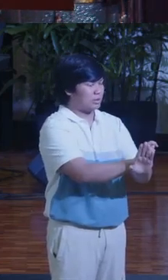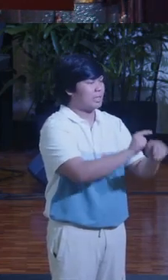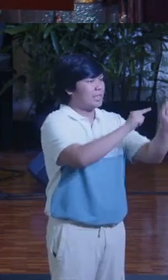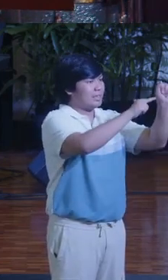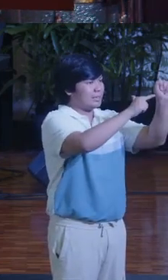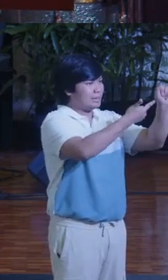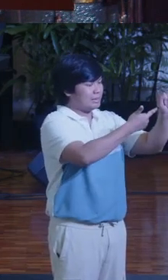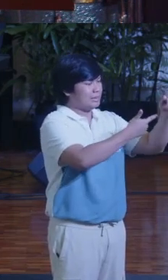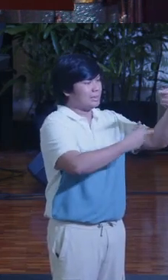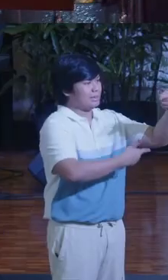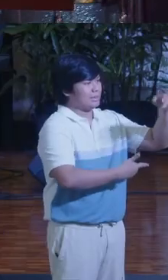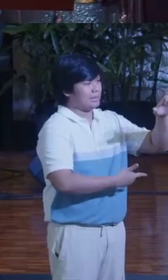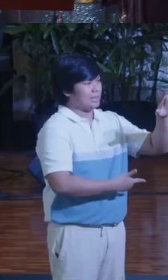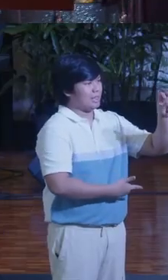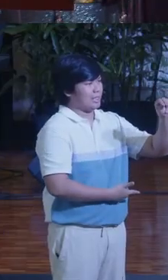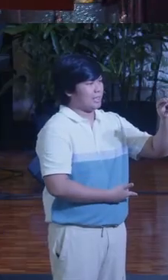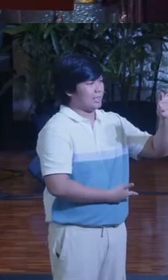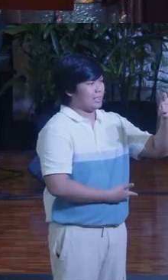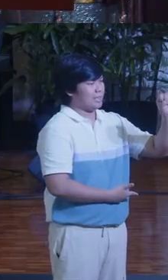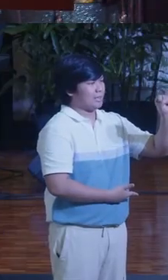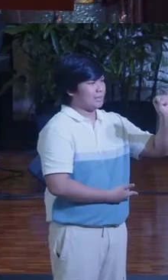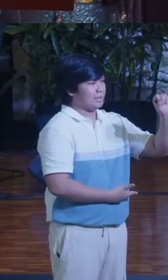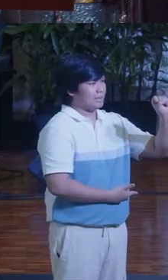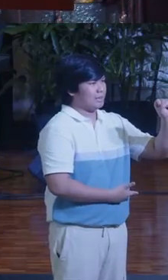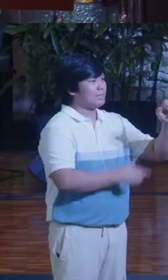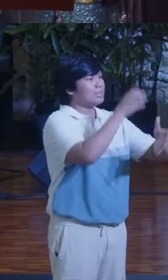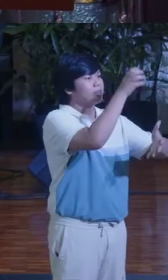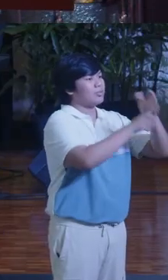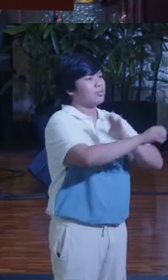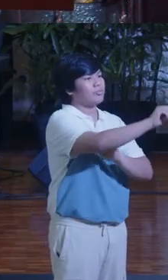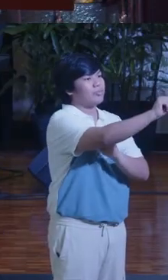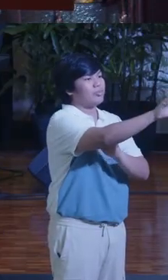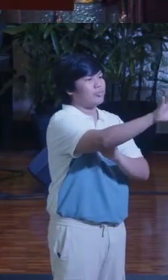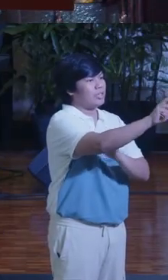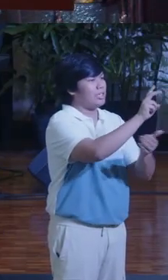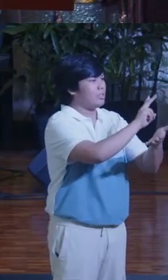Genesis 15:6. So sa Genesis